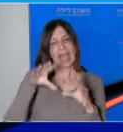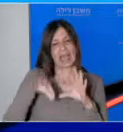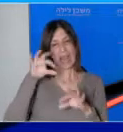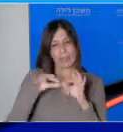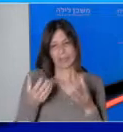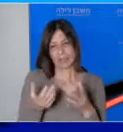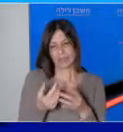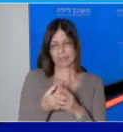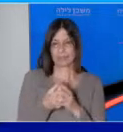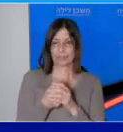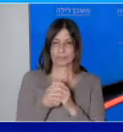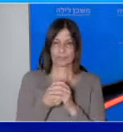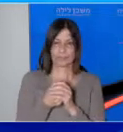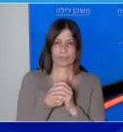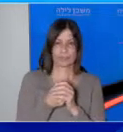אודי,